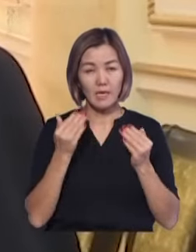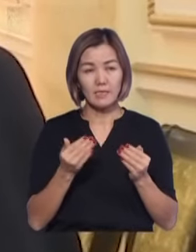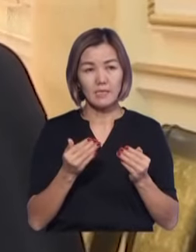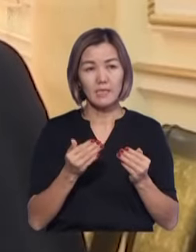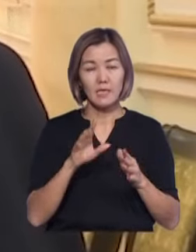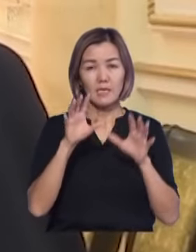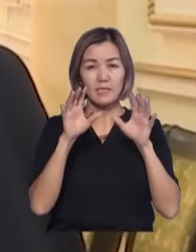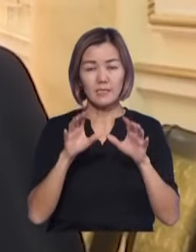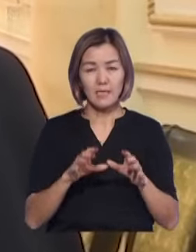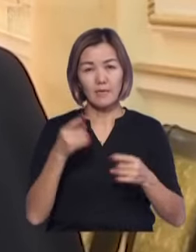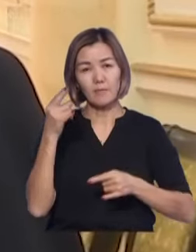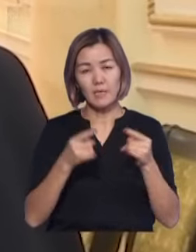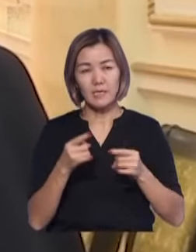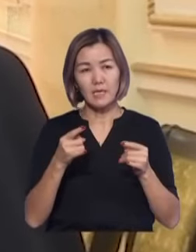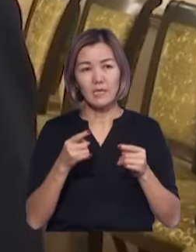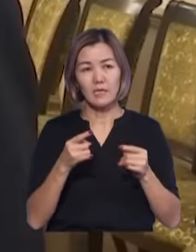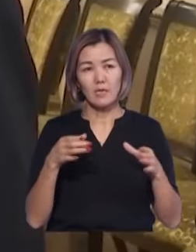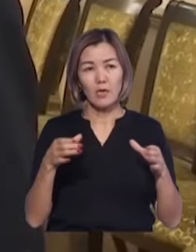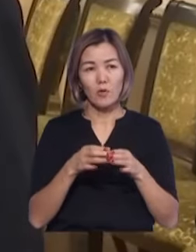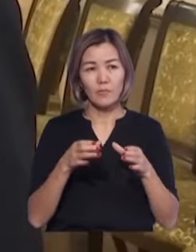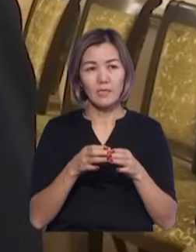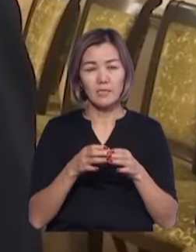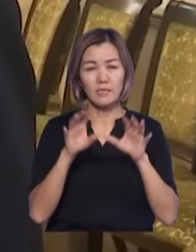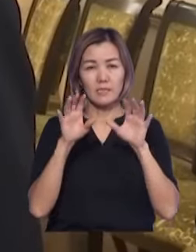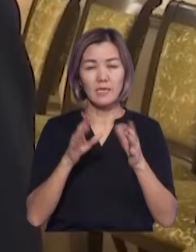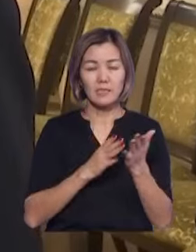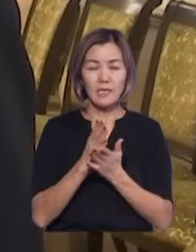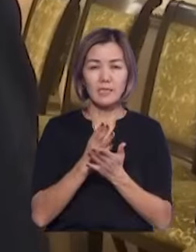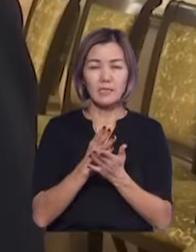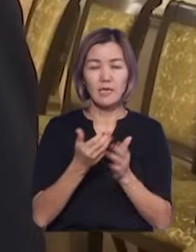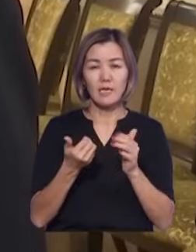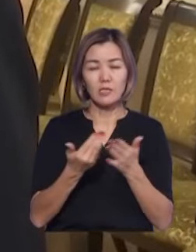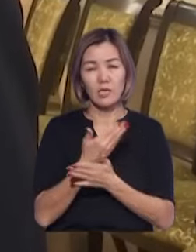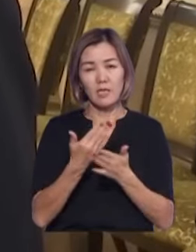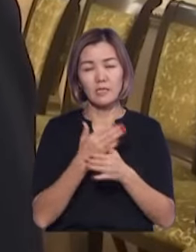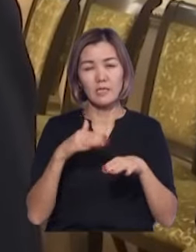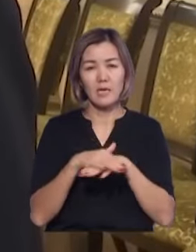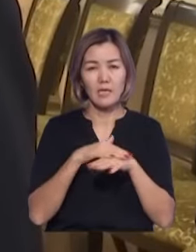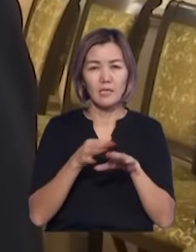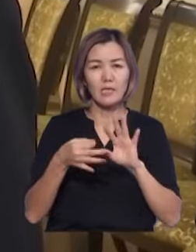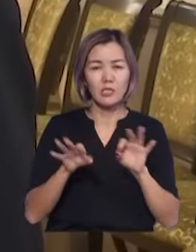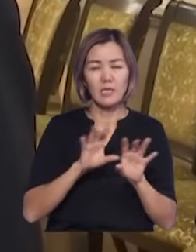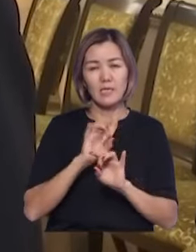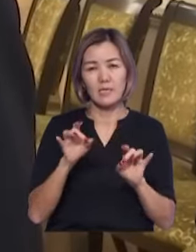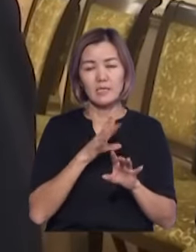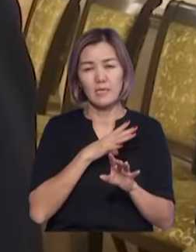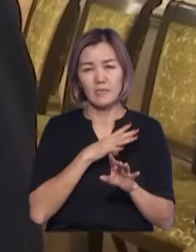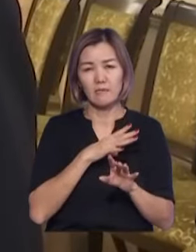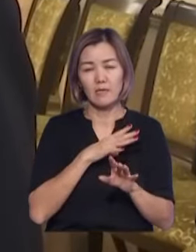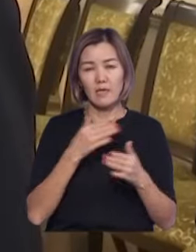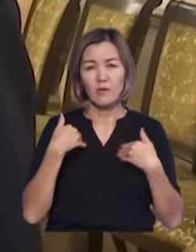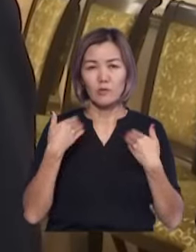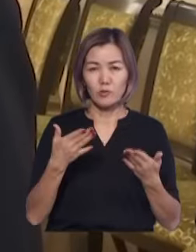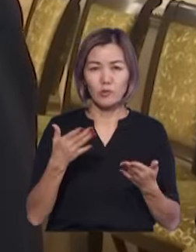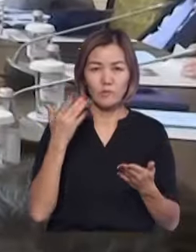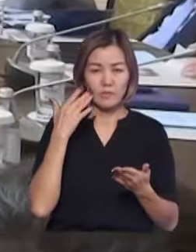заң медиа жауапкершілік қауымдастығы заң саласында болып жатқан өзгерістерді халыққа бүгінгісіне дейін жеткізіп беруде алдына жан салмай